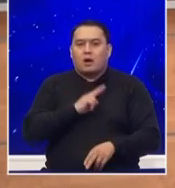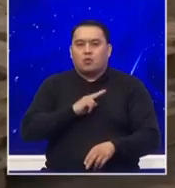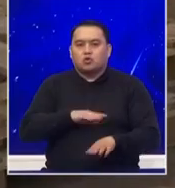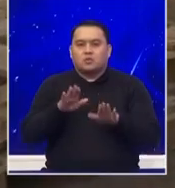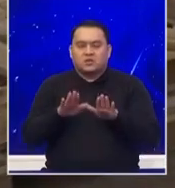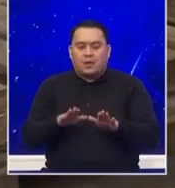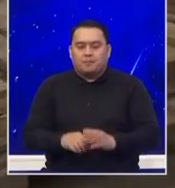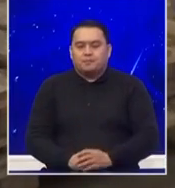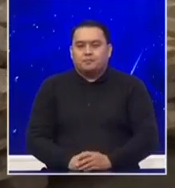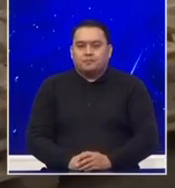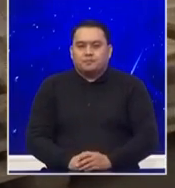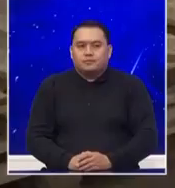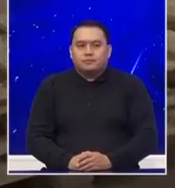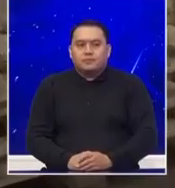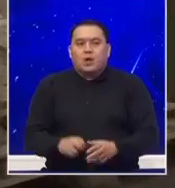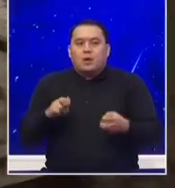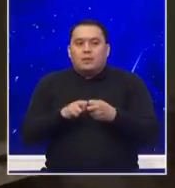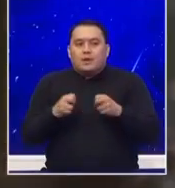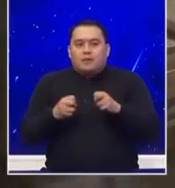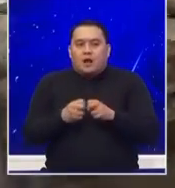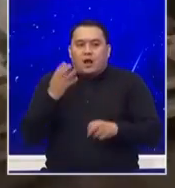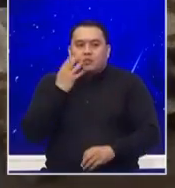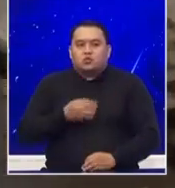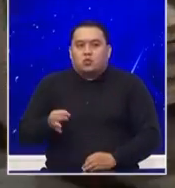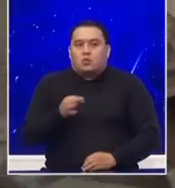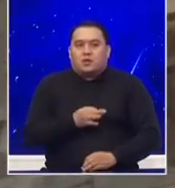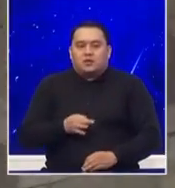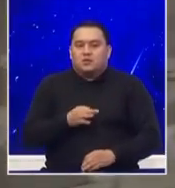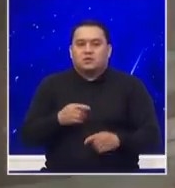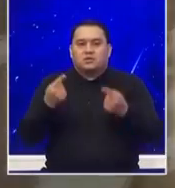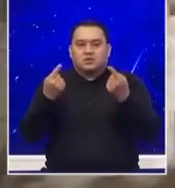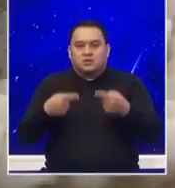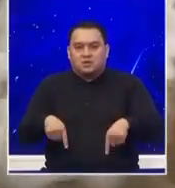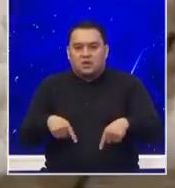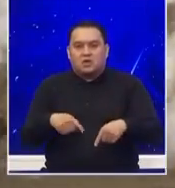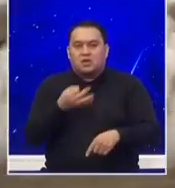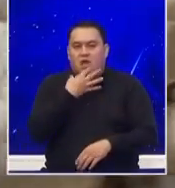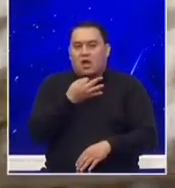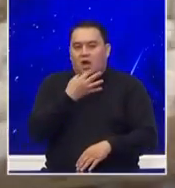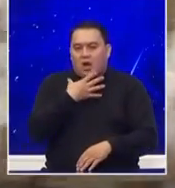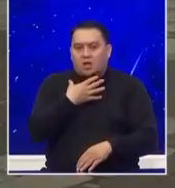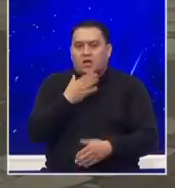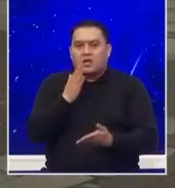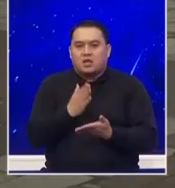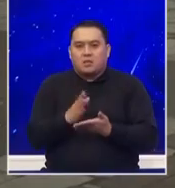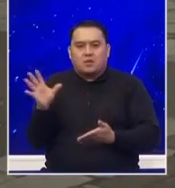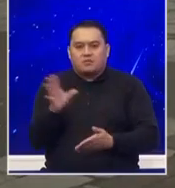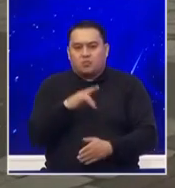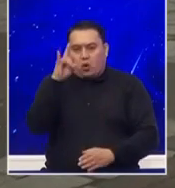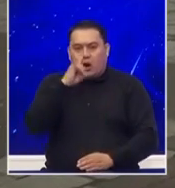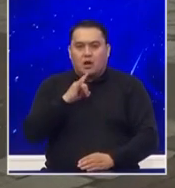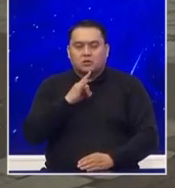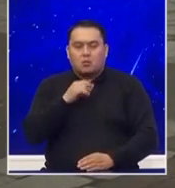места. Оказалось, это не только проблема Алматинской области. Снижение объемов куриного яйца имеет место по всей стране.